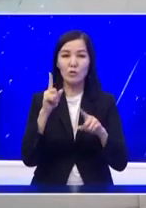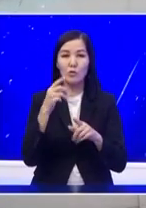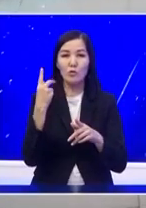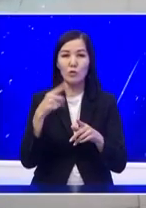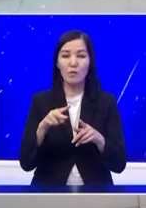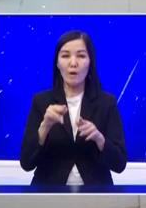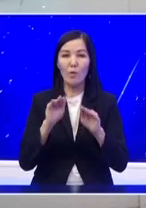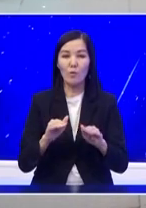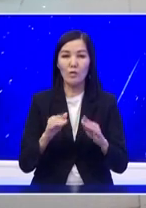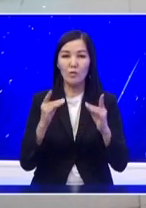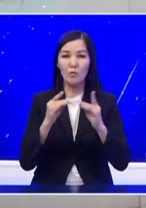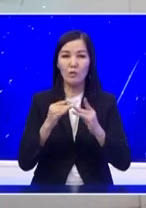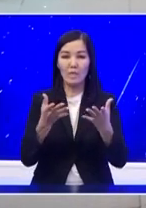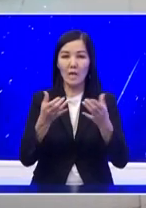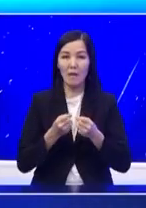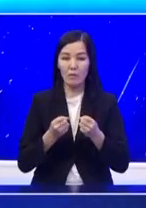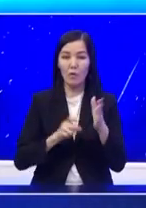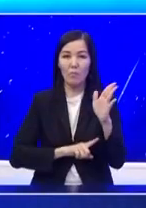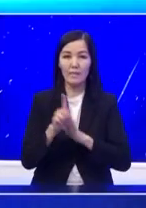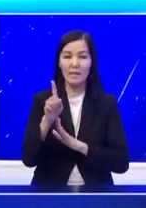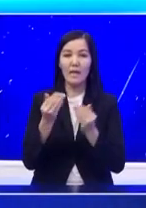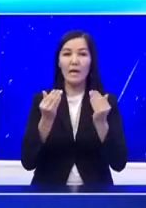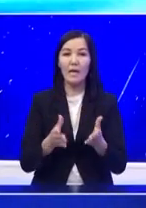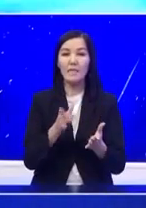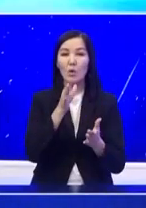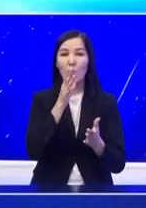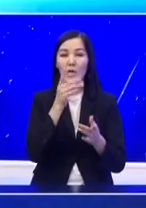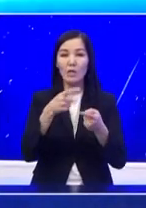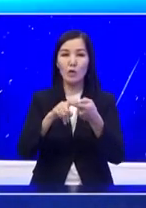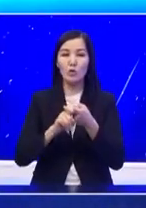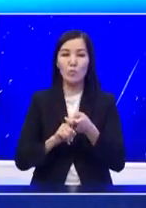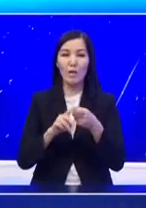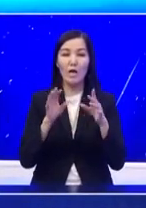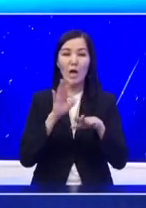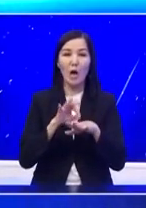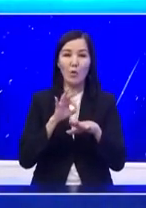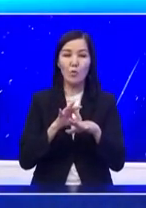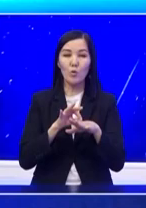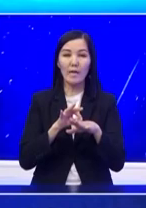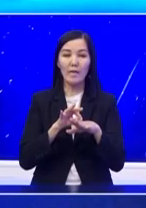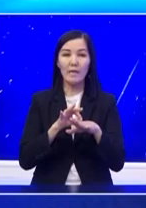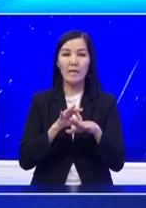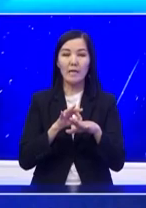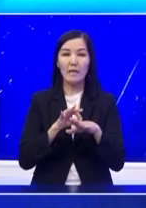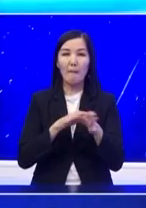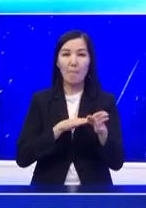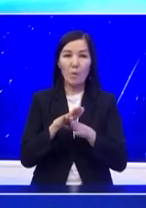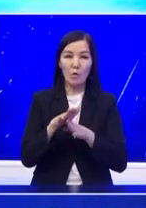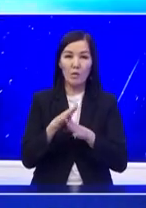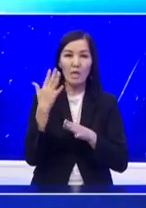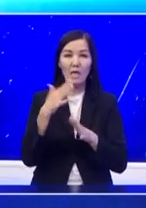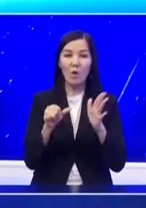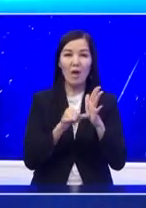провизорларға науқастарды қабылдау басталды. Қазіргі уақытта жұқпалы аурулар ауруханасының жүктемесі